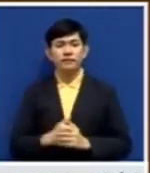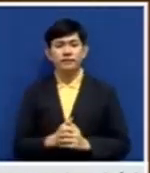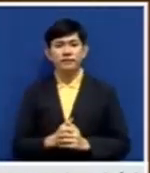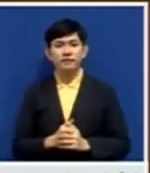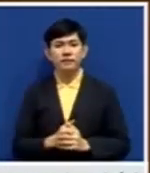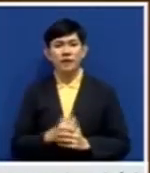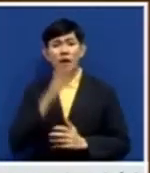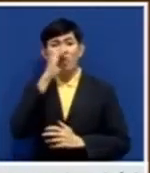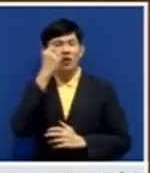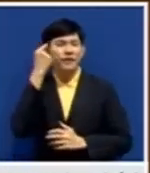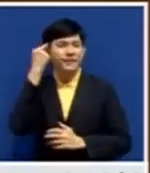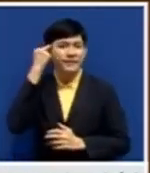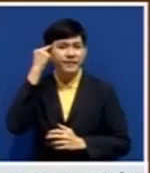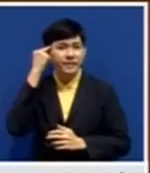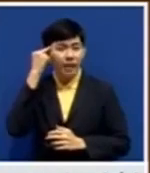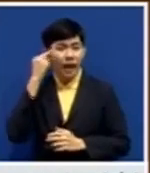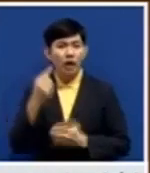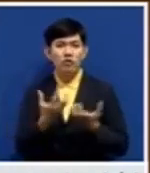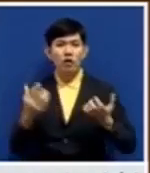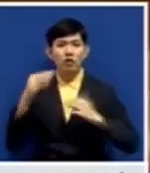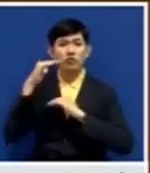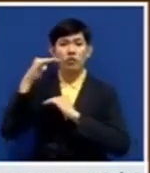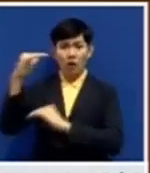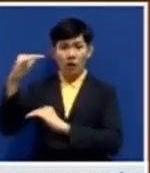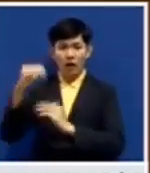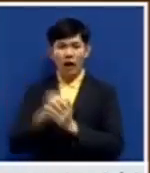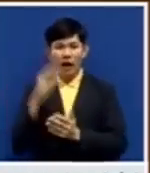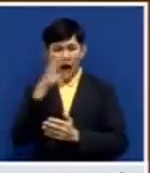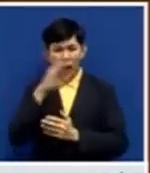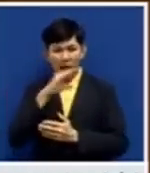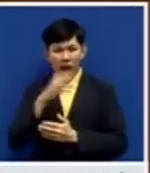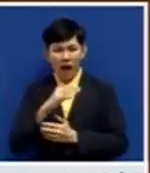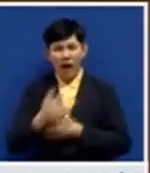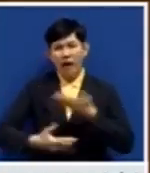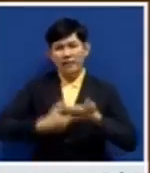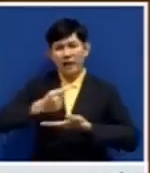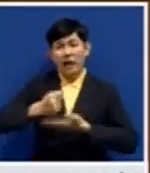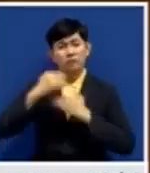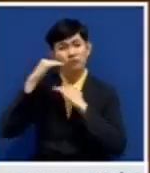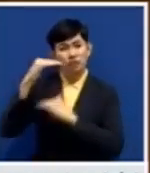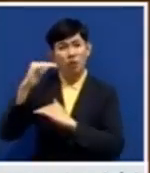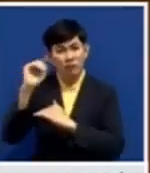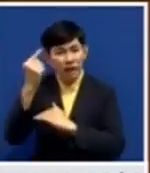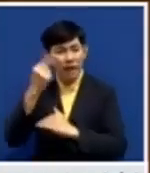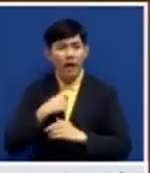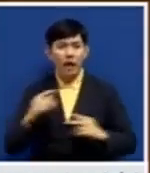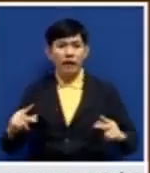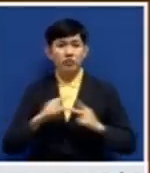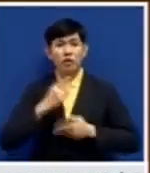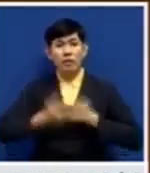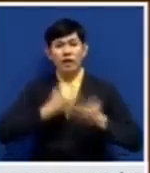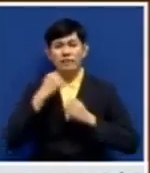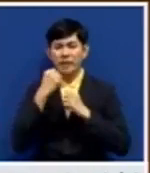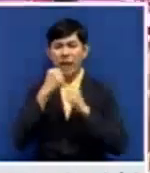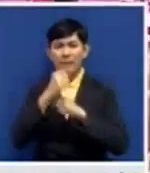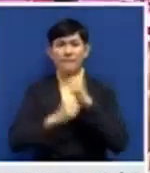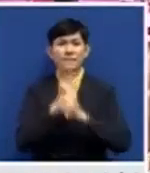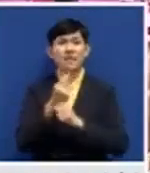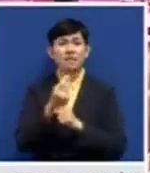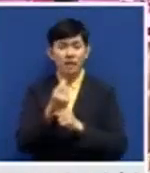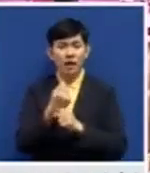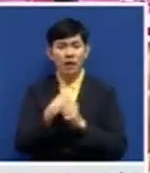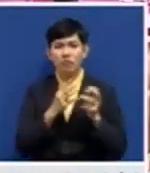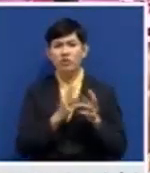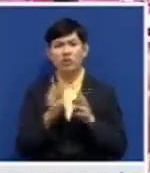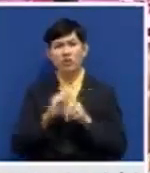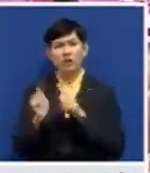ท่านคิดหรือว่าส่งออกนี่หาตลาดใหม่กระทรวงพาณิชย์เนี่ยเขาพยายามมากี่ปีแล้วทุกช่องท